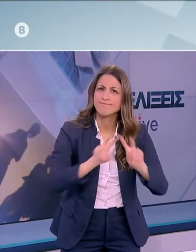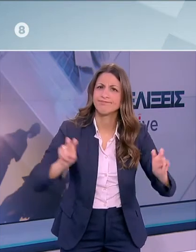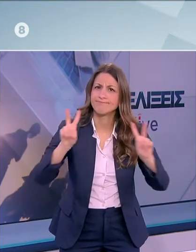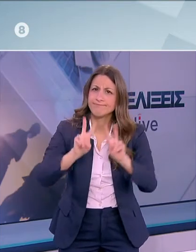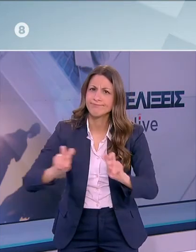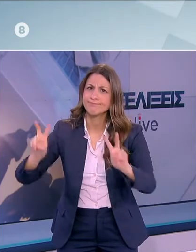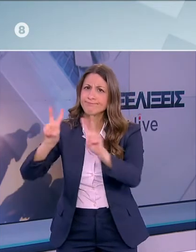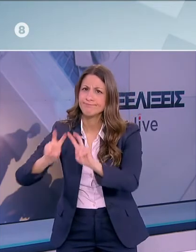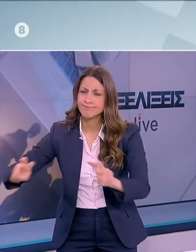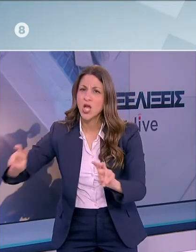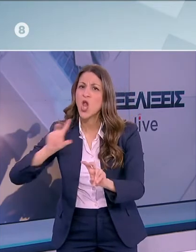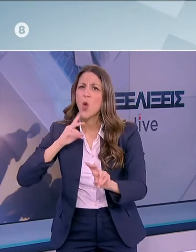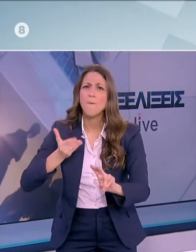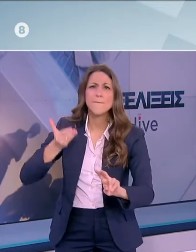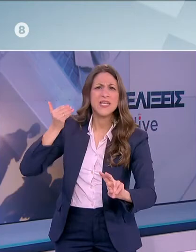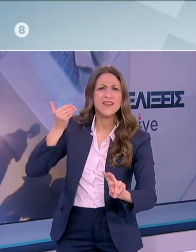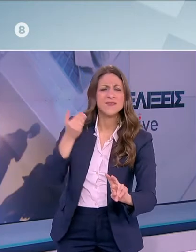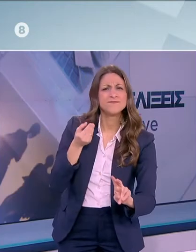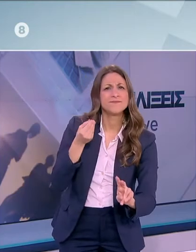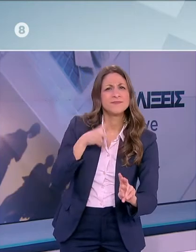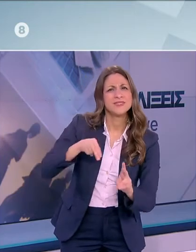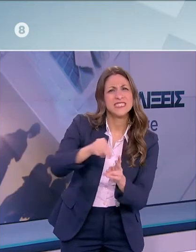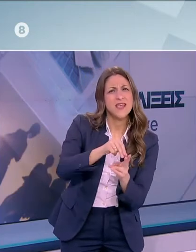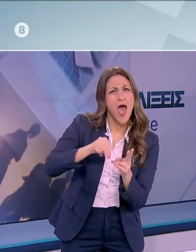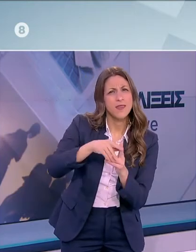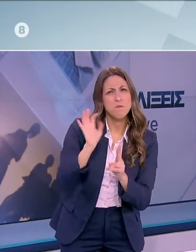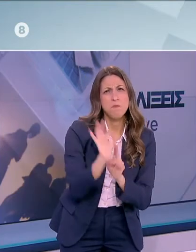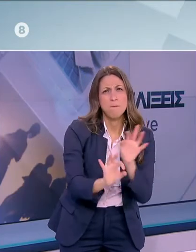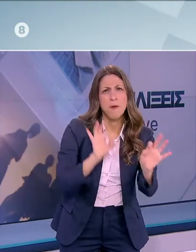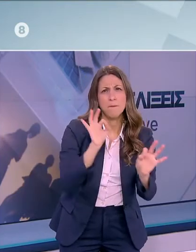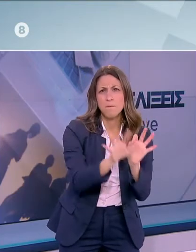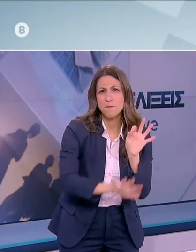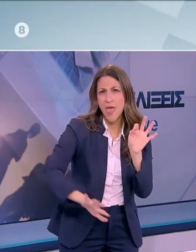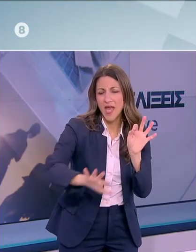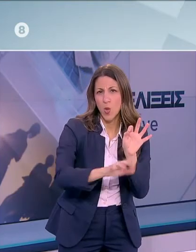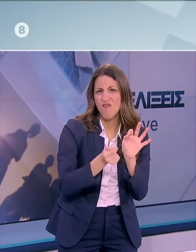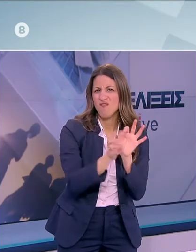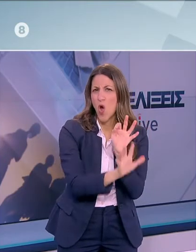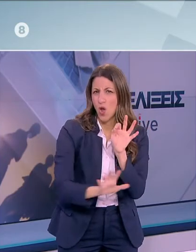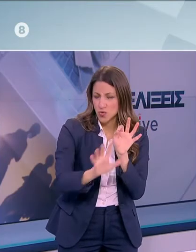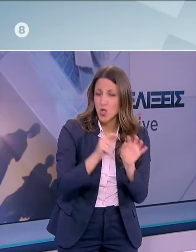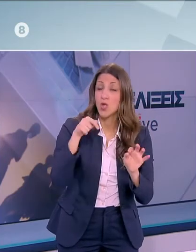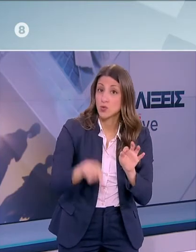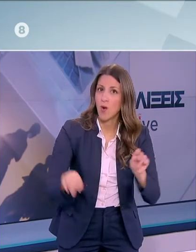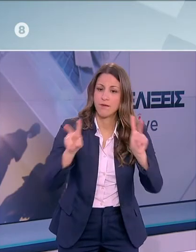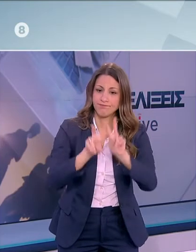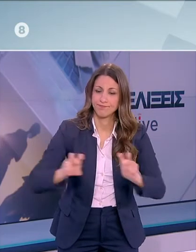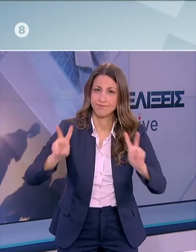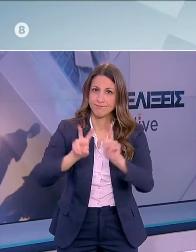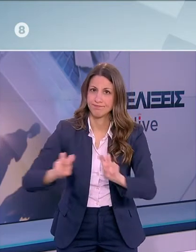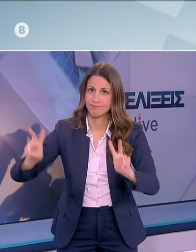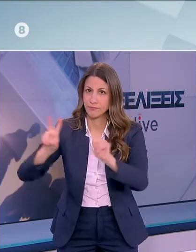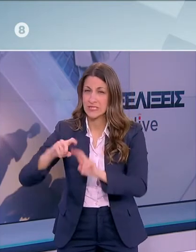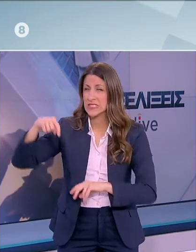κρουσμάτων της Νέας Σμύρνης και της διαντίδρασης επαφών και επισκέψεων που παρατηρήθηκε στην ευρύτερη περιοχή της Θεσσαλίας. Αυτή τη στιγμή